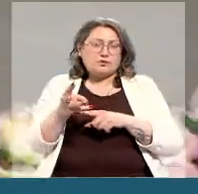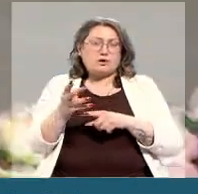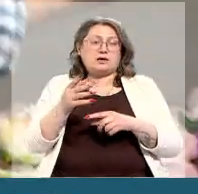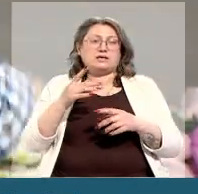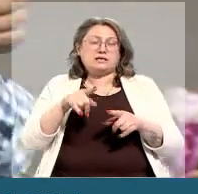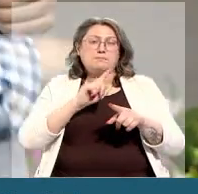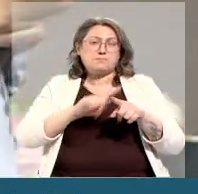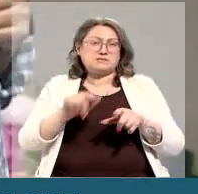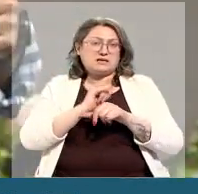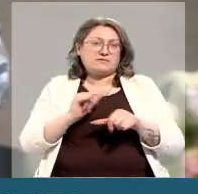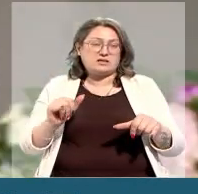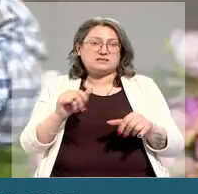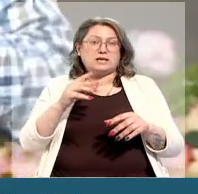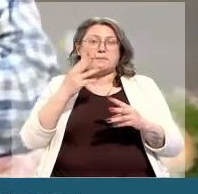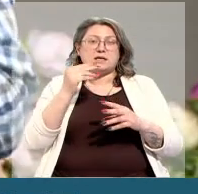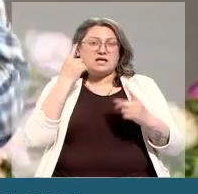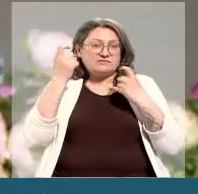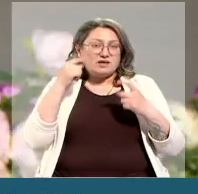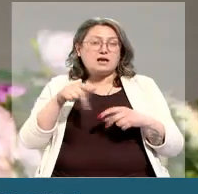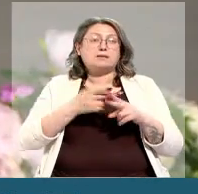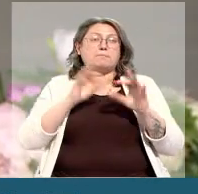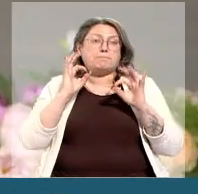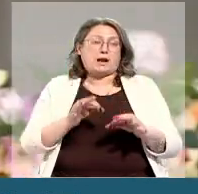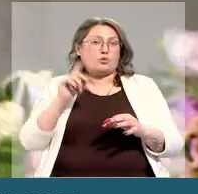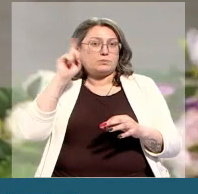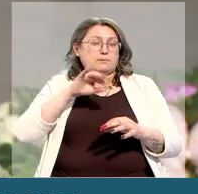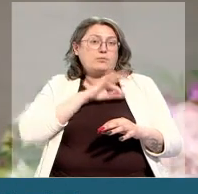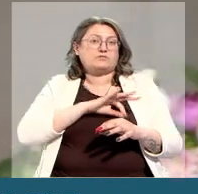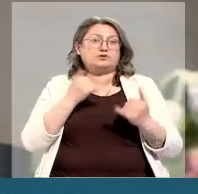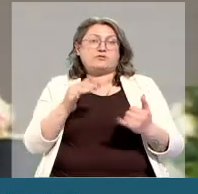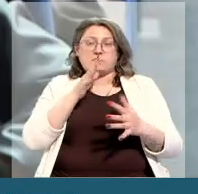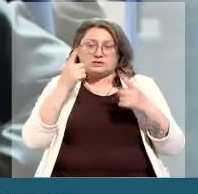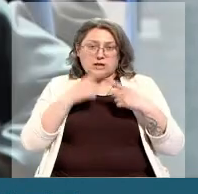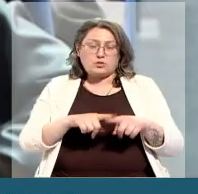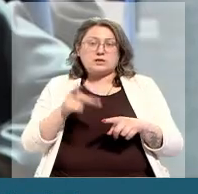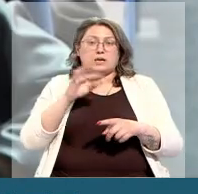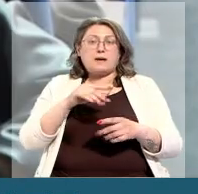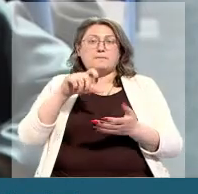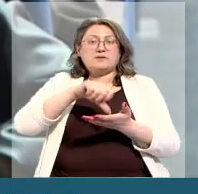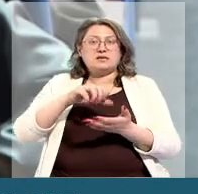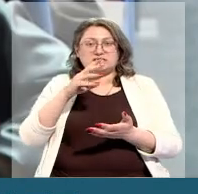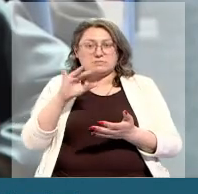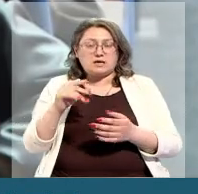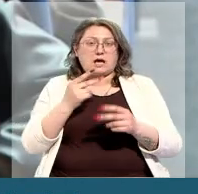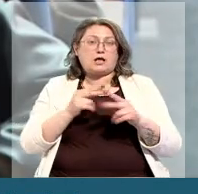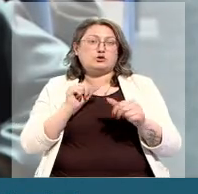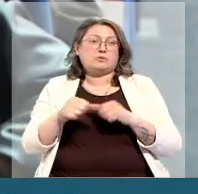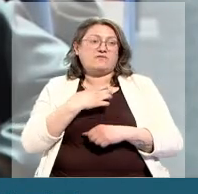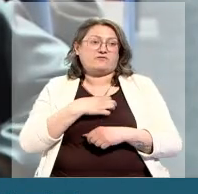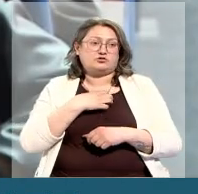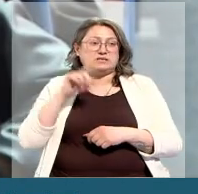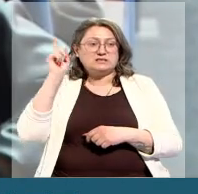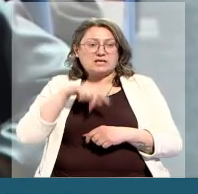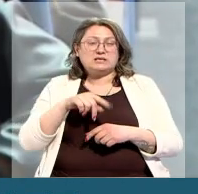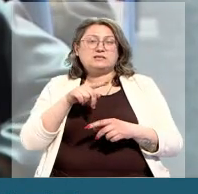В стремительно развивающейся медиасфере умение правильно пользоваться современными технологиями для представителей СМИ особо важно.